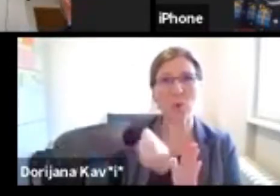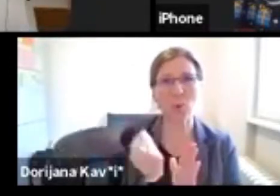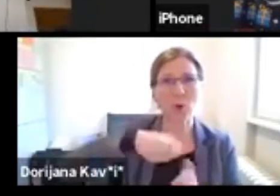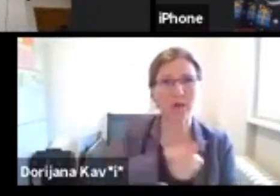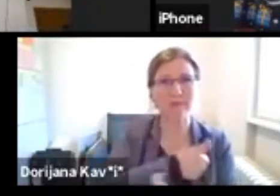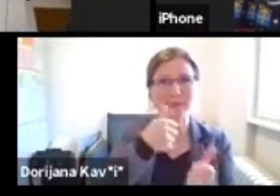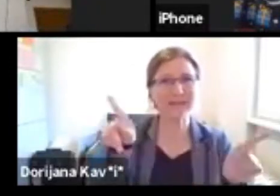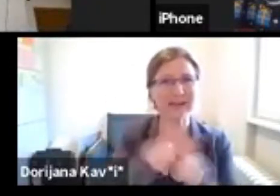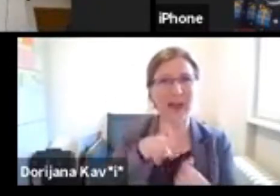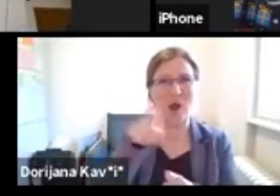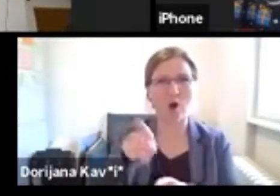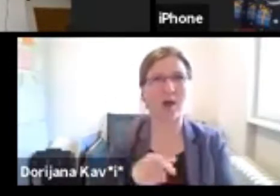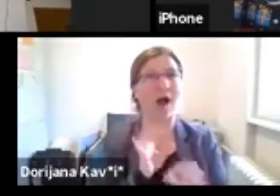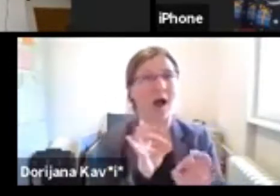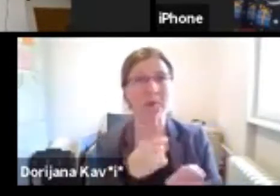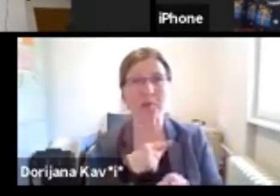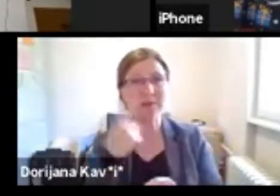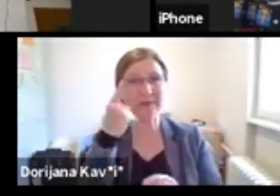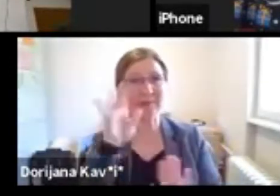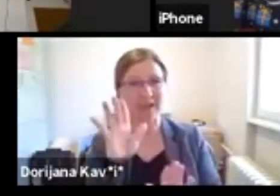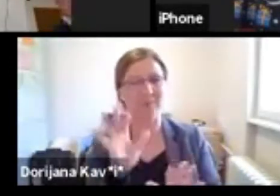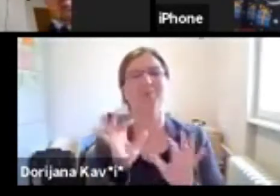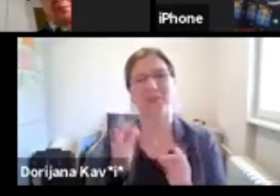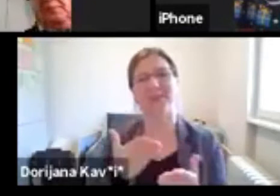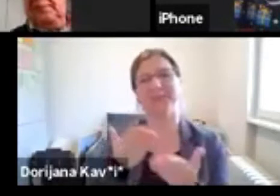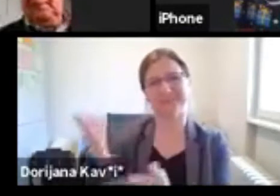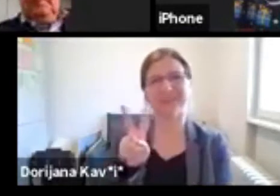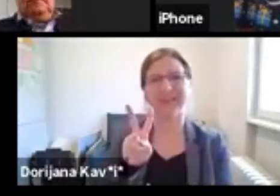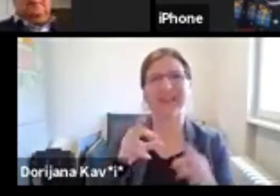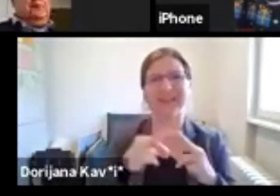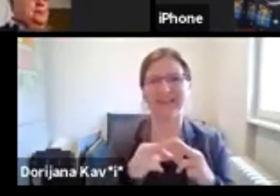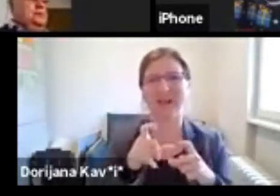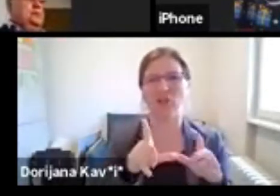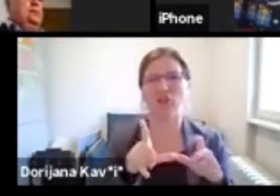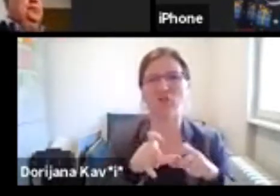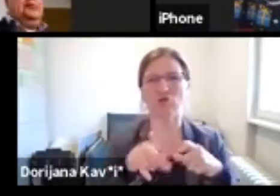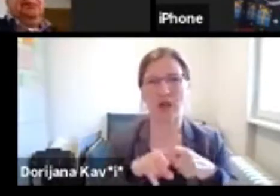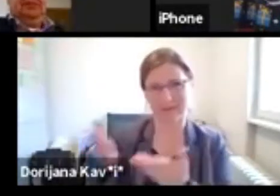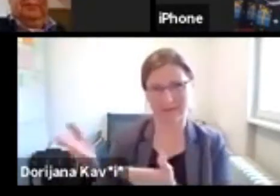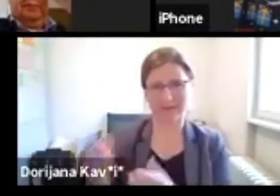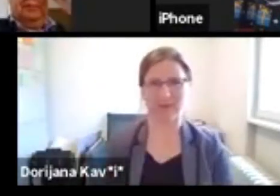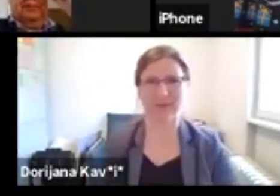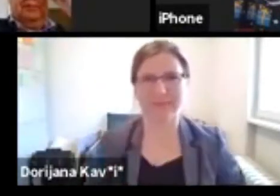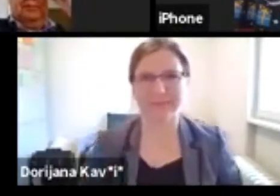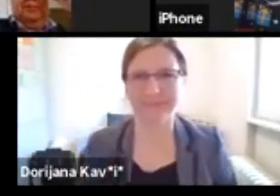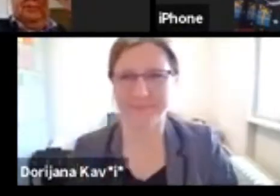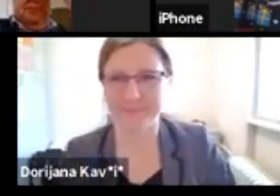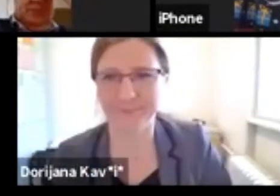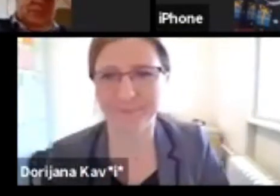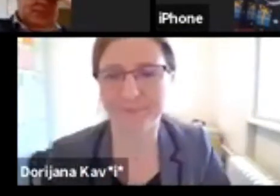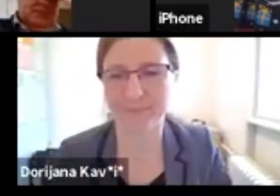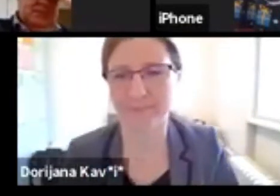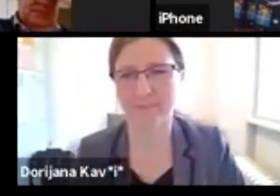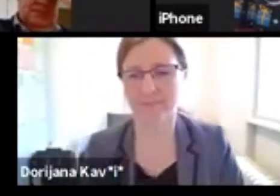Rekla bi da znam. U redu, izvoli Iva. Slušamo se pozorno. Pa evo, ja ću